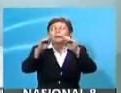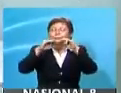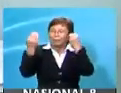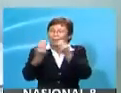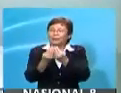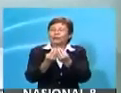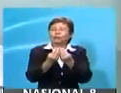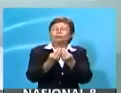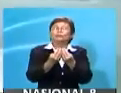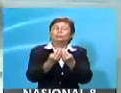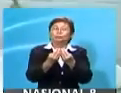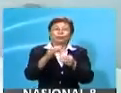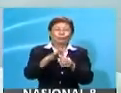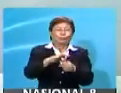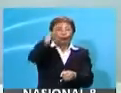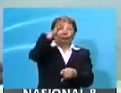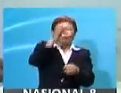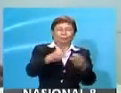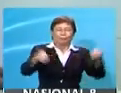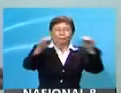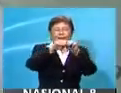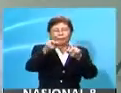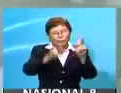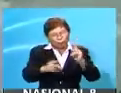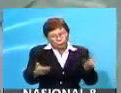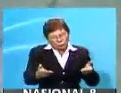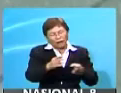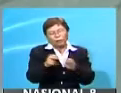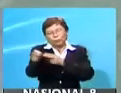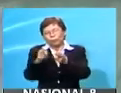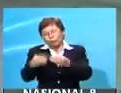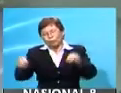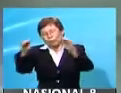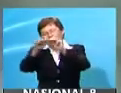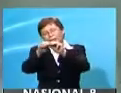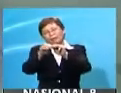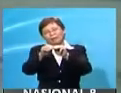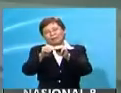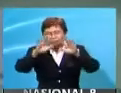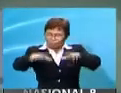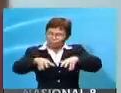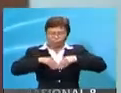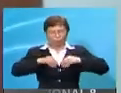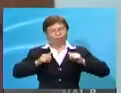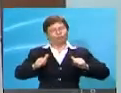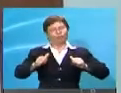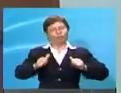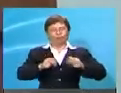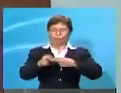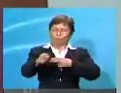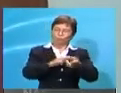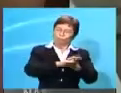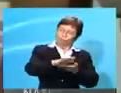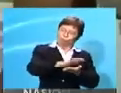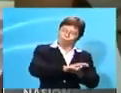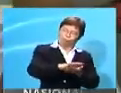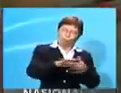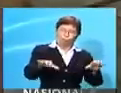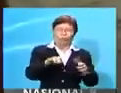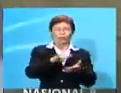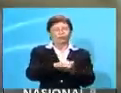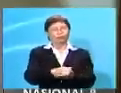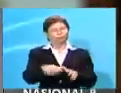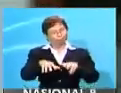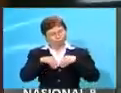kebanyakan tempat dikunjungi tidak kira penduduk tempatan atau pihak pengurusan masjid memberi penerimaan yang baik melalui usaha yang